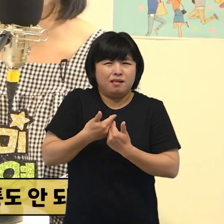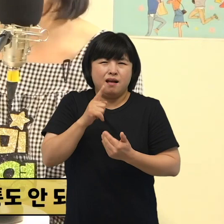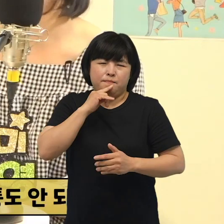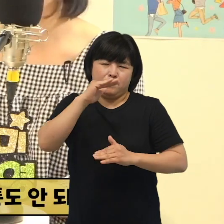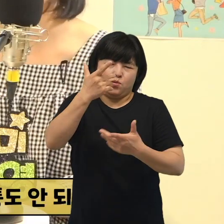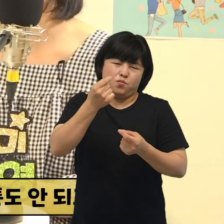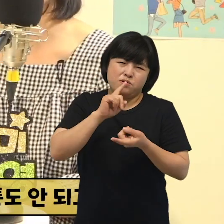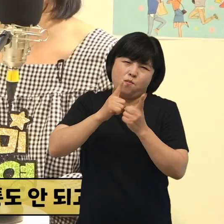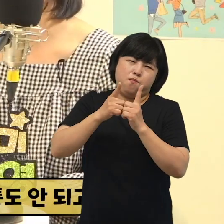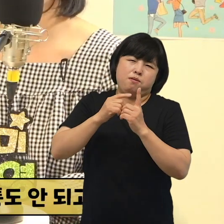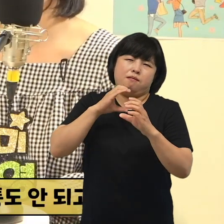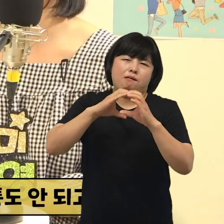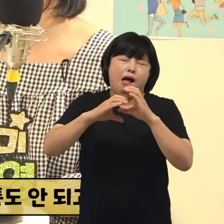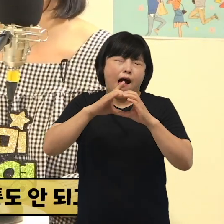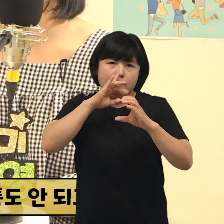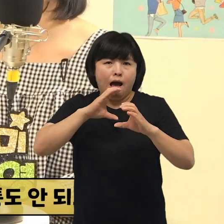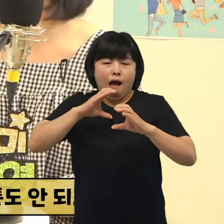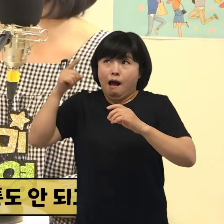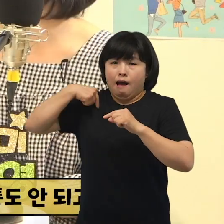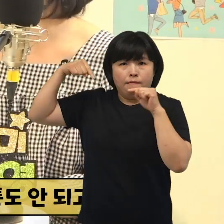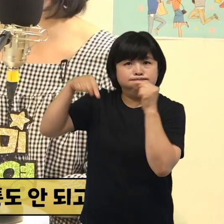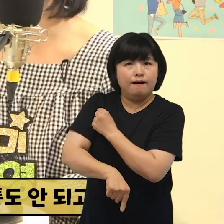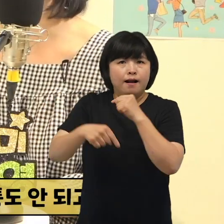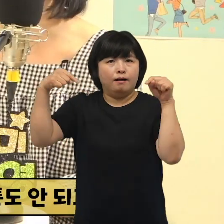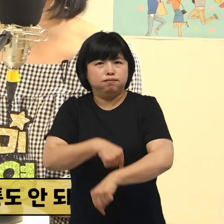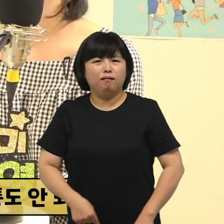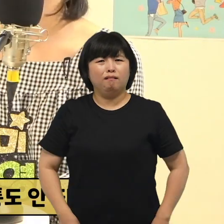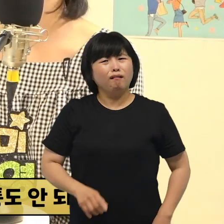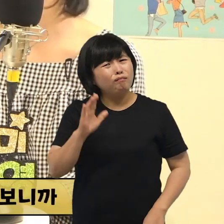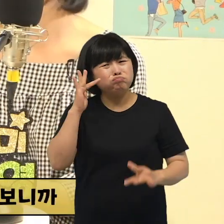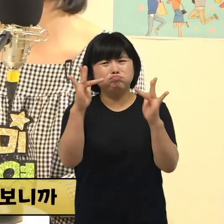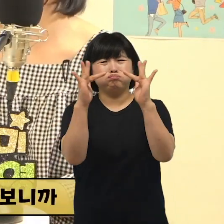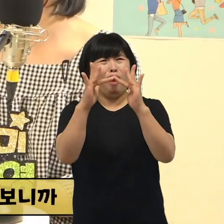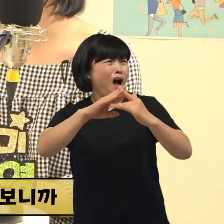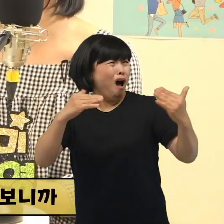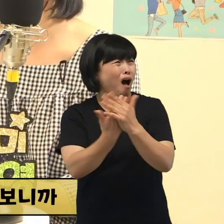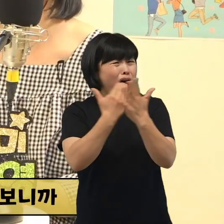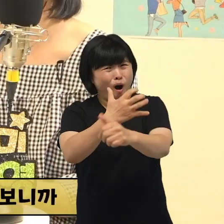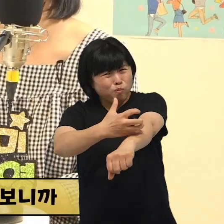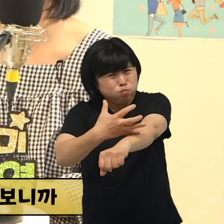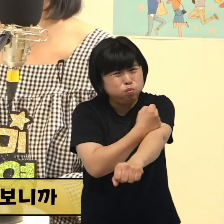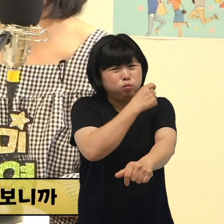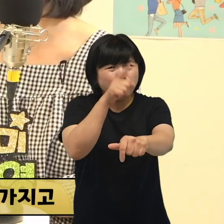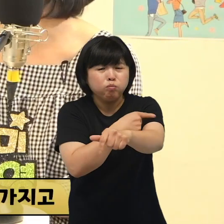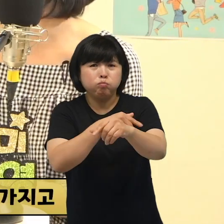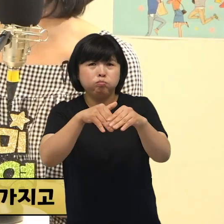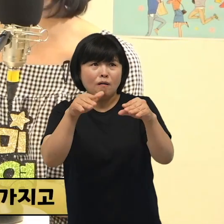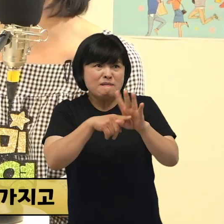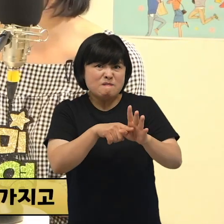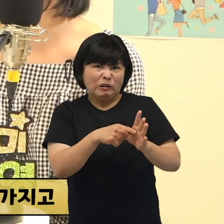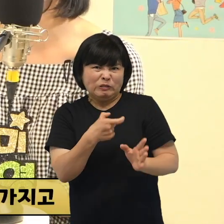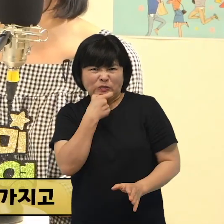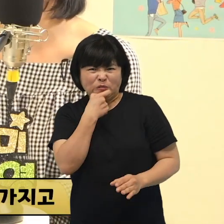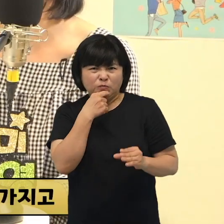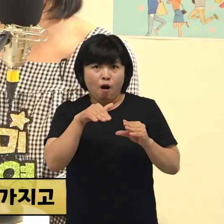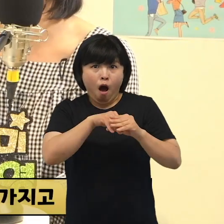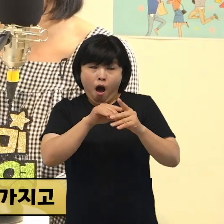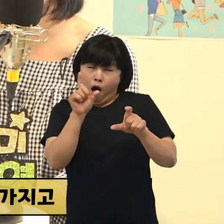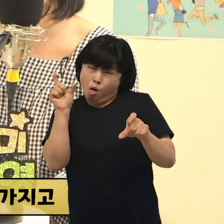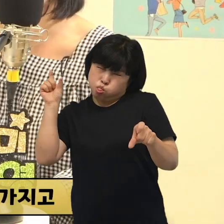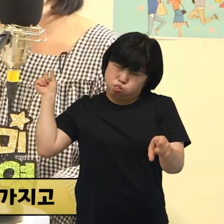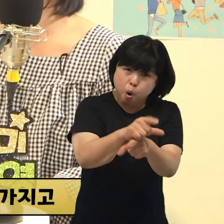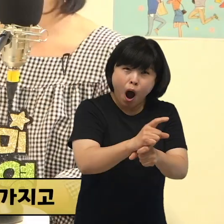저는 말씀하신 것처럼 서로 간에 이제 소통도 안 되고 요즘에 인터넷이 너무 발달하다 보니까 혐오 문화가 되게 빠르게 확산이